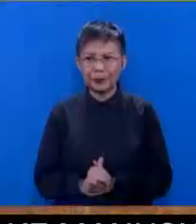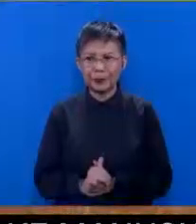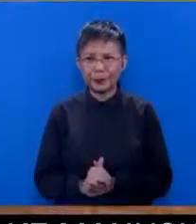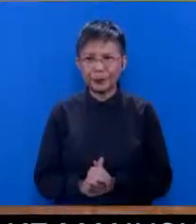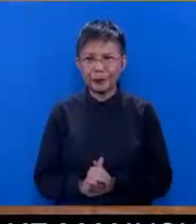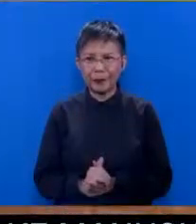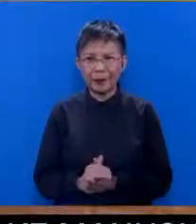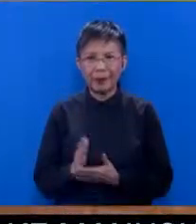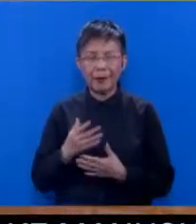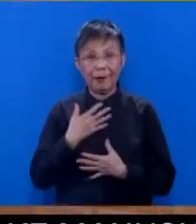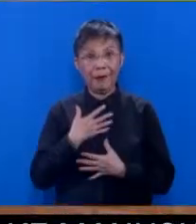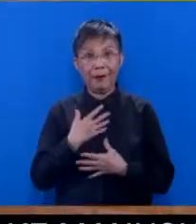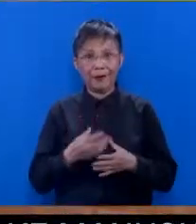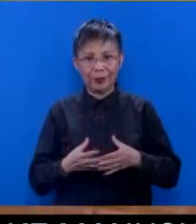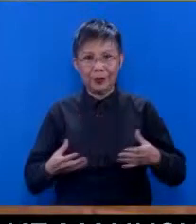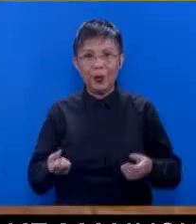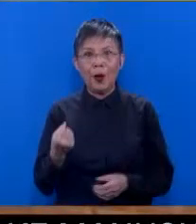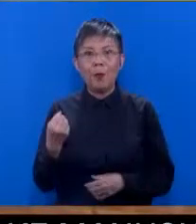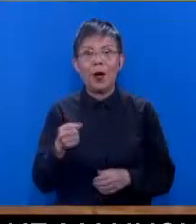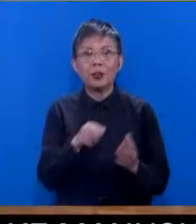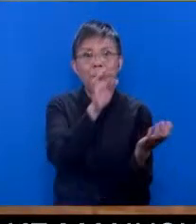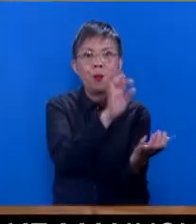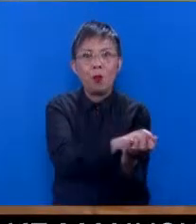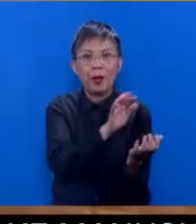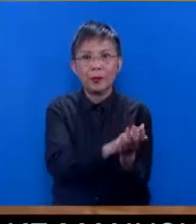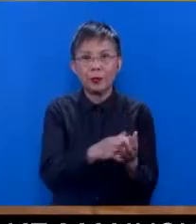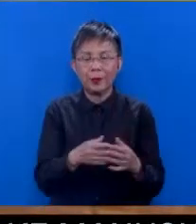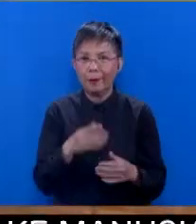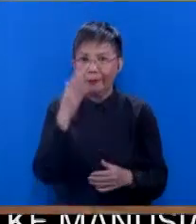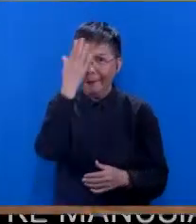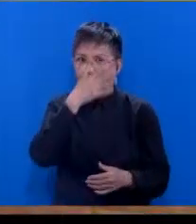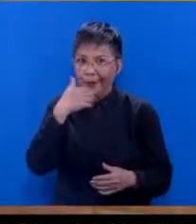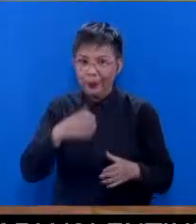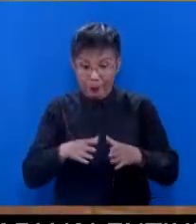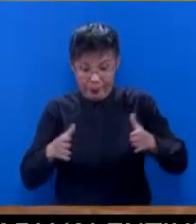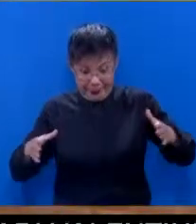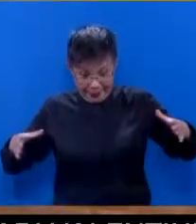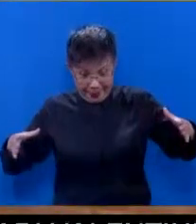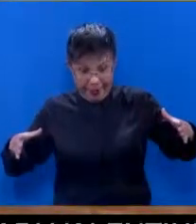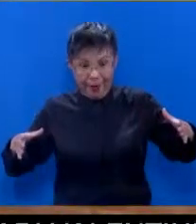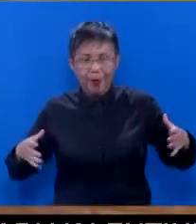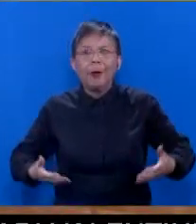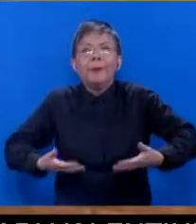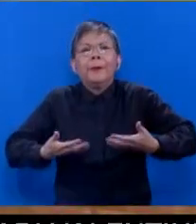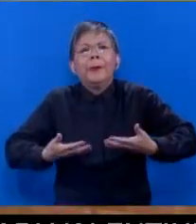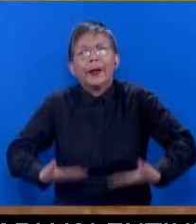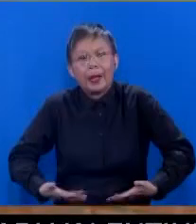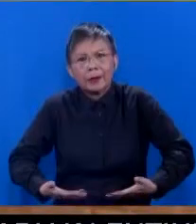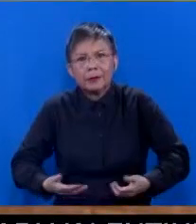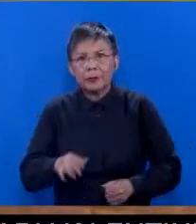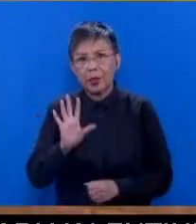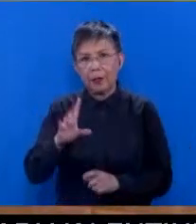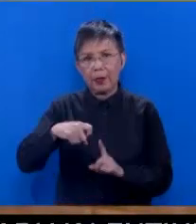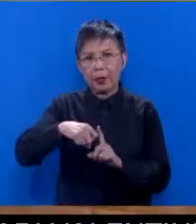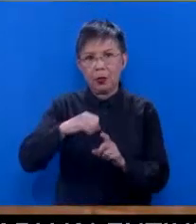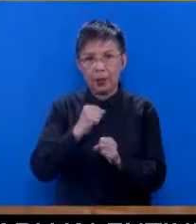Nah, pemirsa nih udah ada nih bakso buayanya, udah jadi, lihat nih cantik banget ya kan, dan juga berat nih, beratnya kurang lebih 5